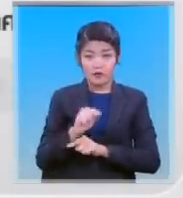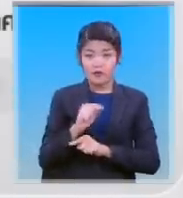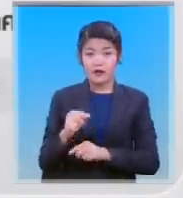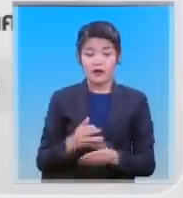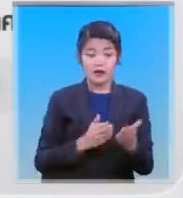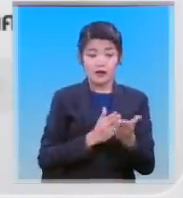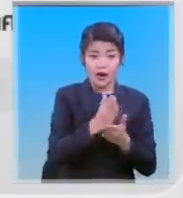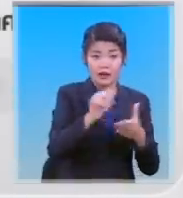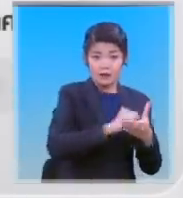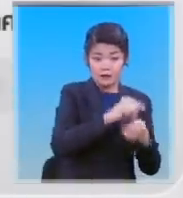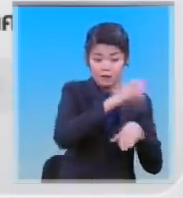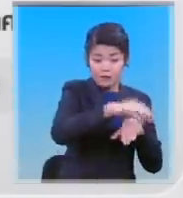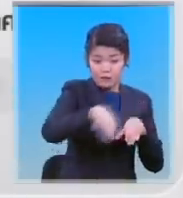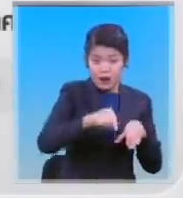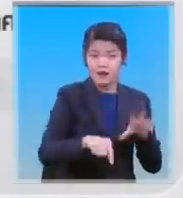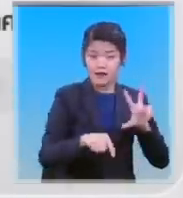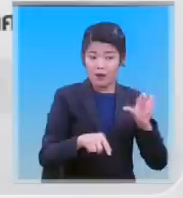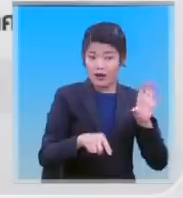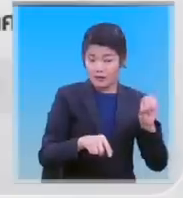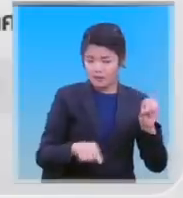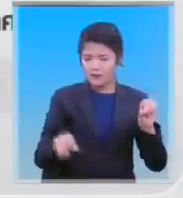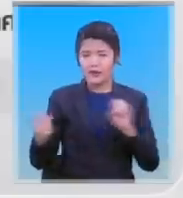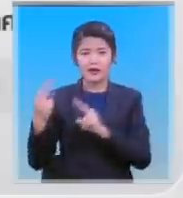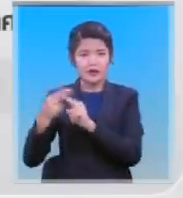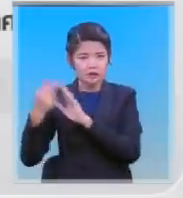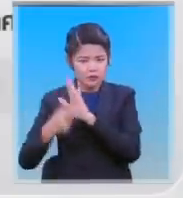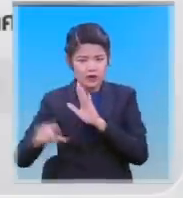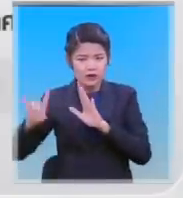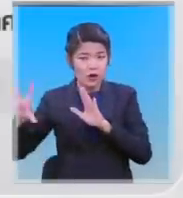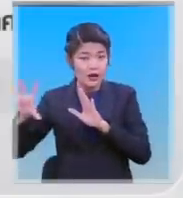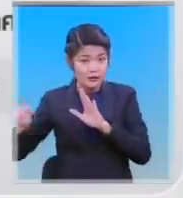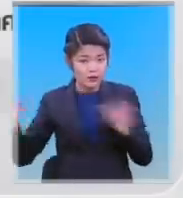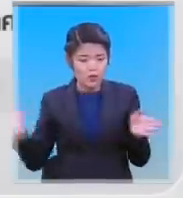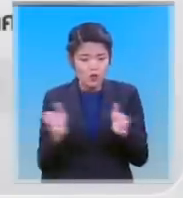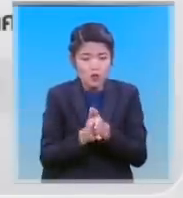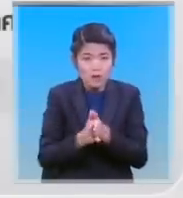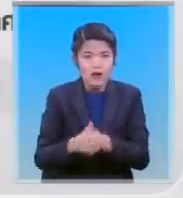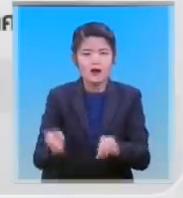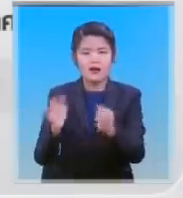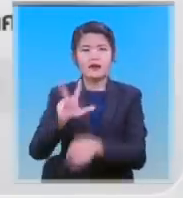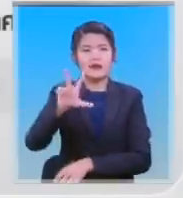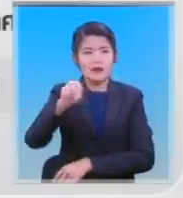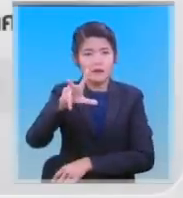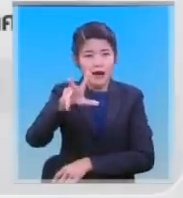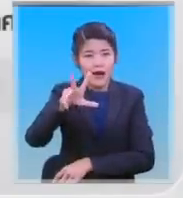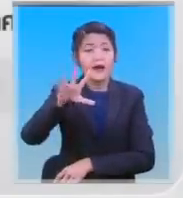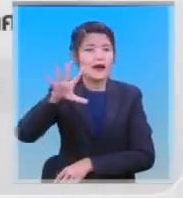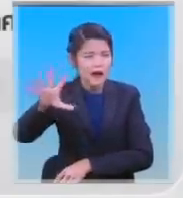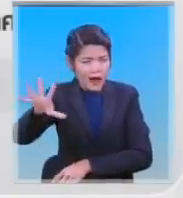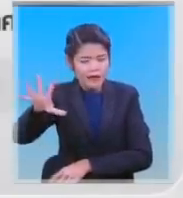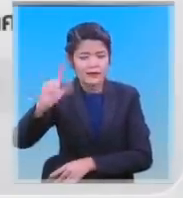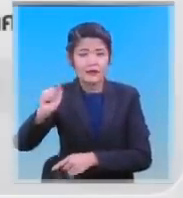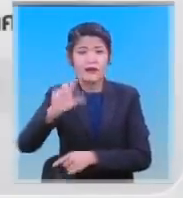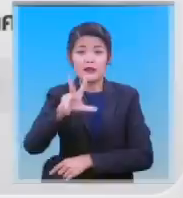ตกับปาร์ตี้ลิสต์เนี่ยนะคะรวมกันบวกกันได้500เอาคะแนนดิบไปหารด้วย500นะคะตามที่กฎหมายกำหนดเขาบอกว่าจะได้ค่า